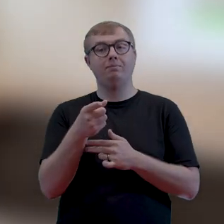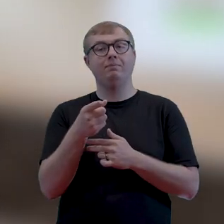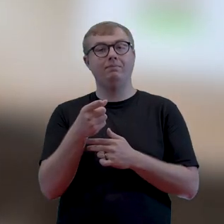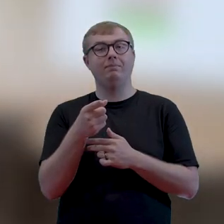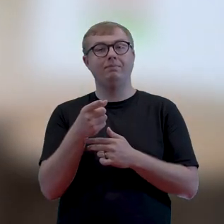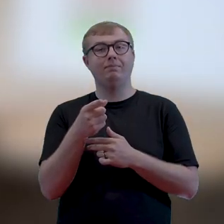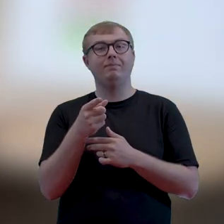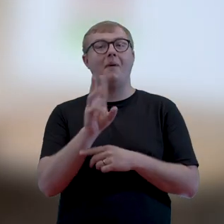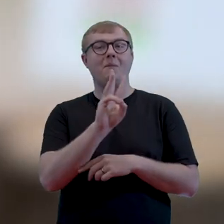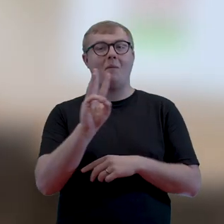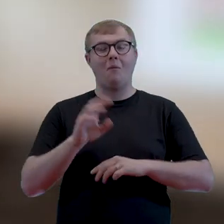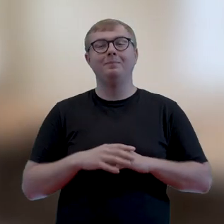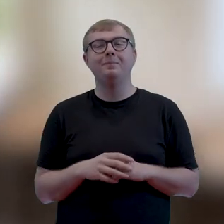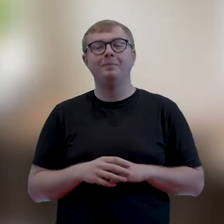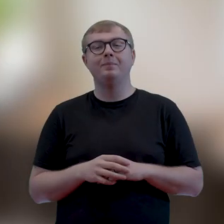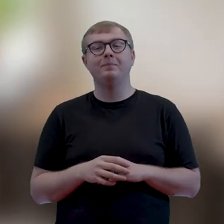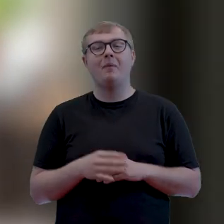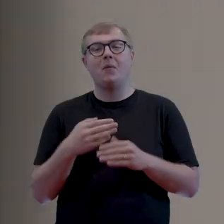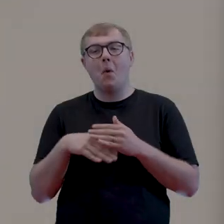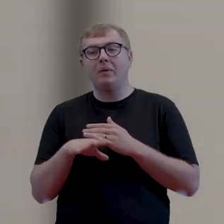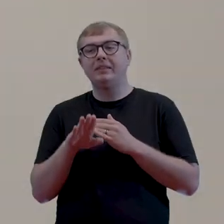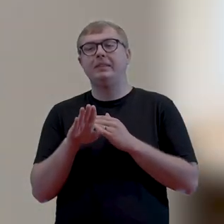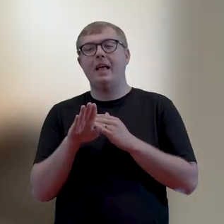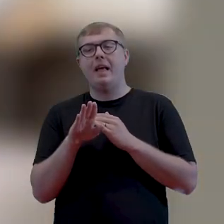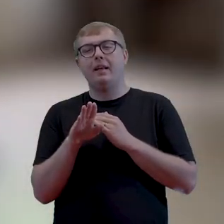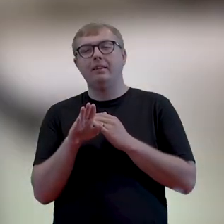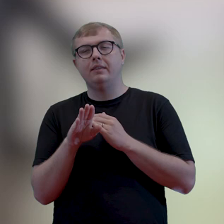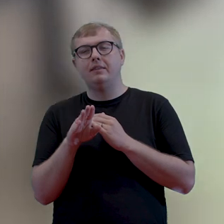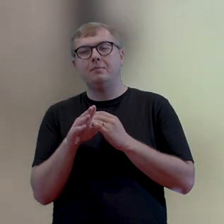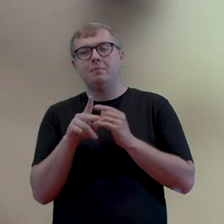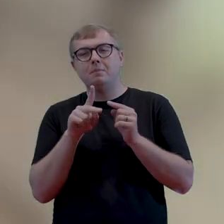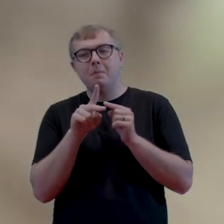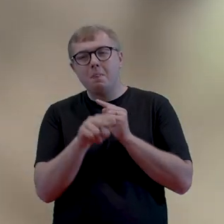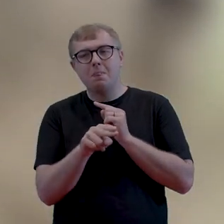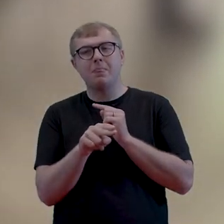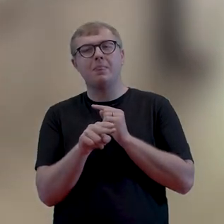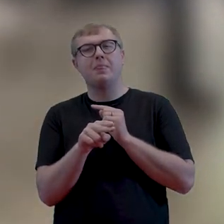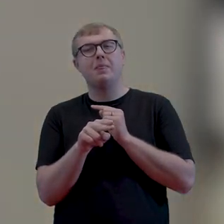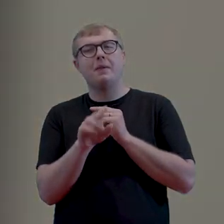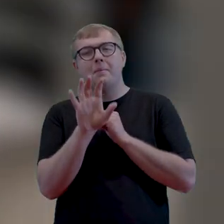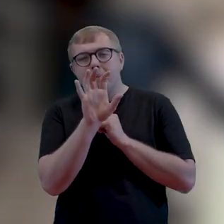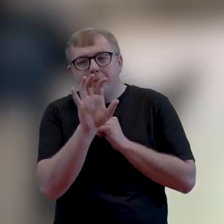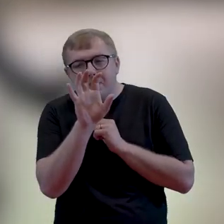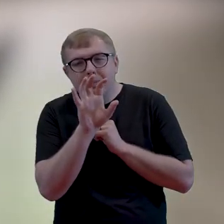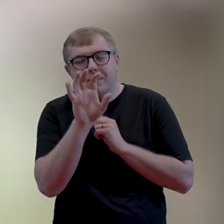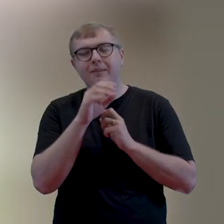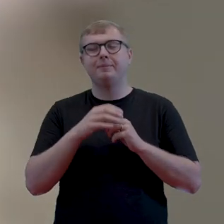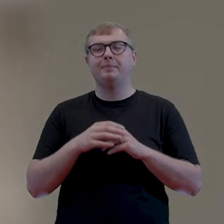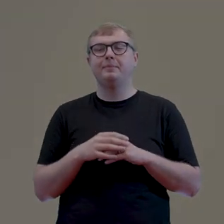nowej strony internetowej. Wchodzę im przerwę podglądne.